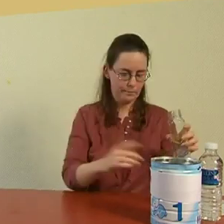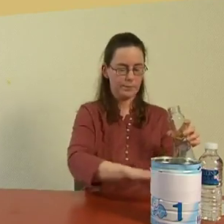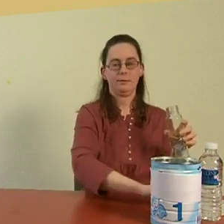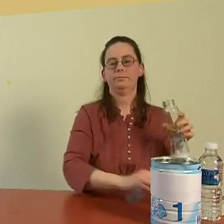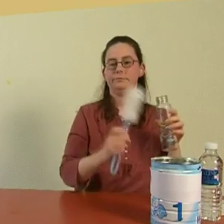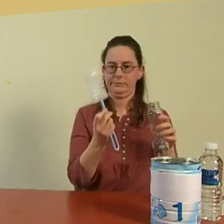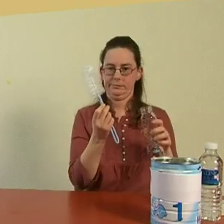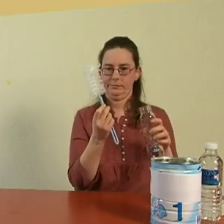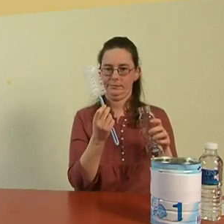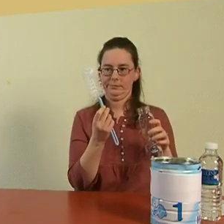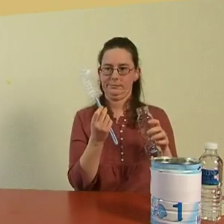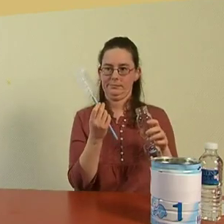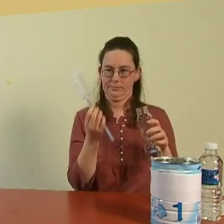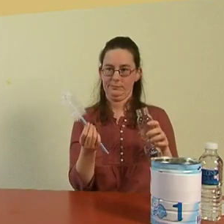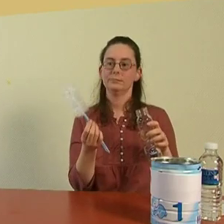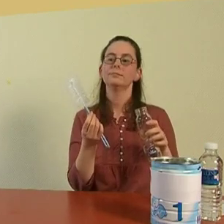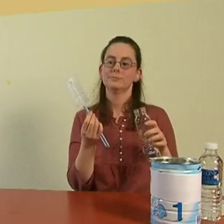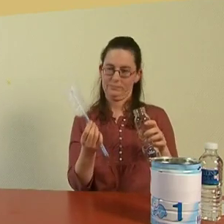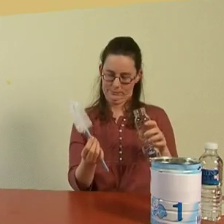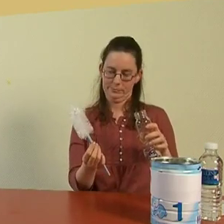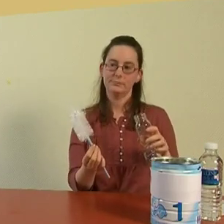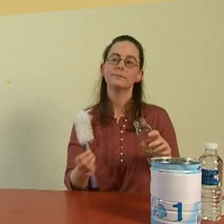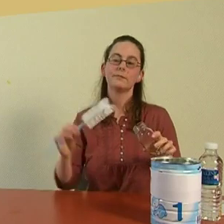du biberon, c'est d'avoir cet instrument.